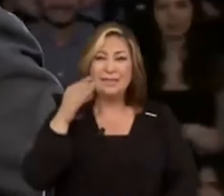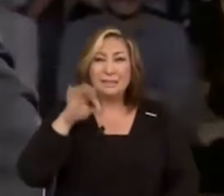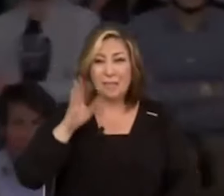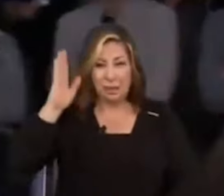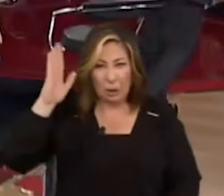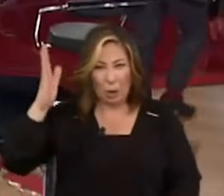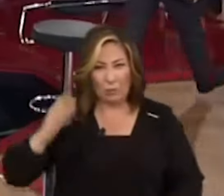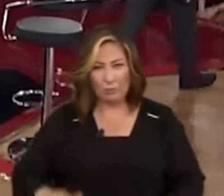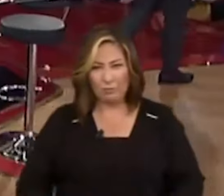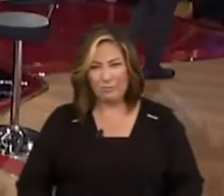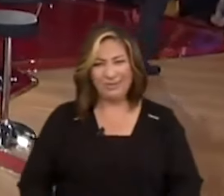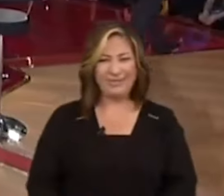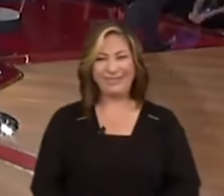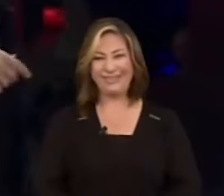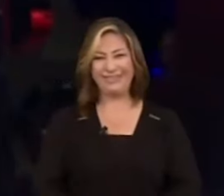de gidiyorum.